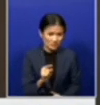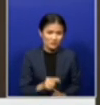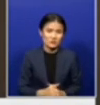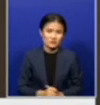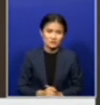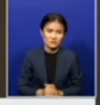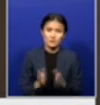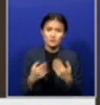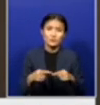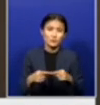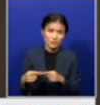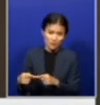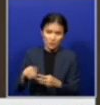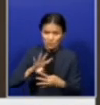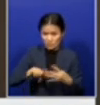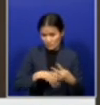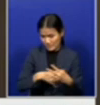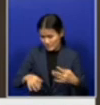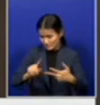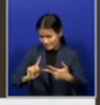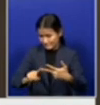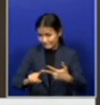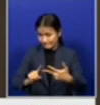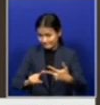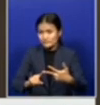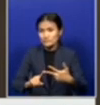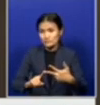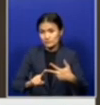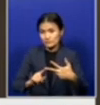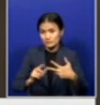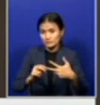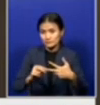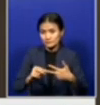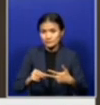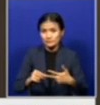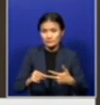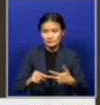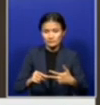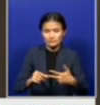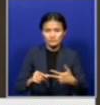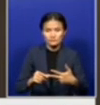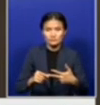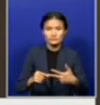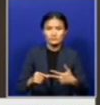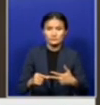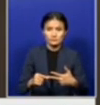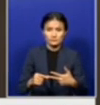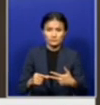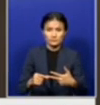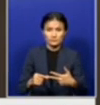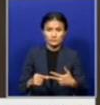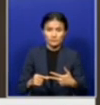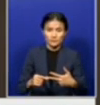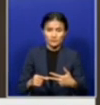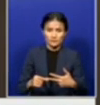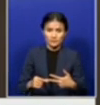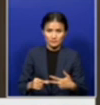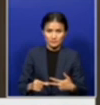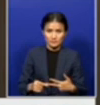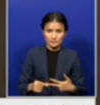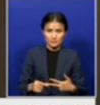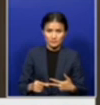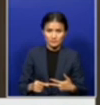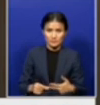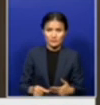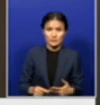นงานหลักที่3ที่ท่านนายกรัฐมนตรีได้ชี้แจงมานั่นก็คืองบ